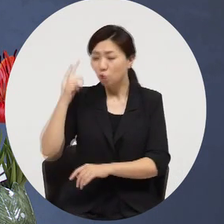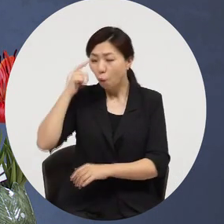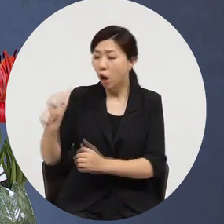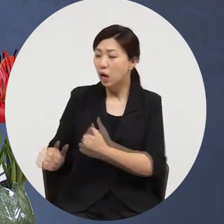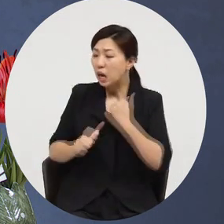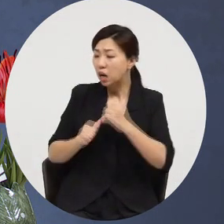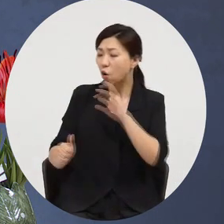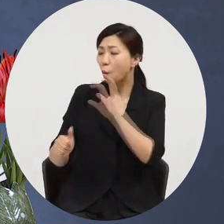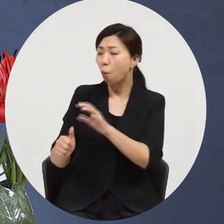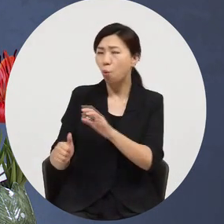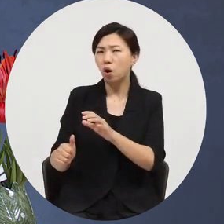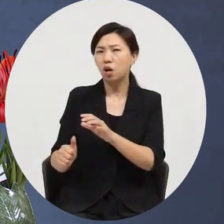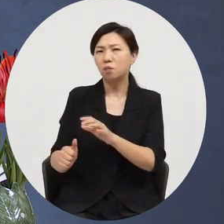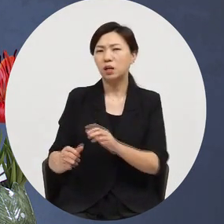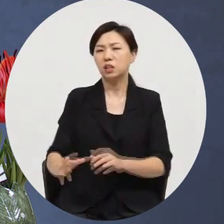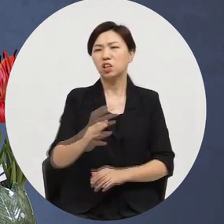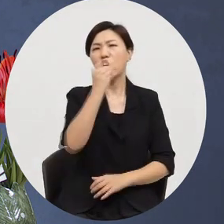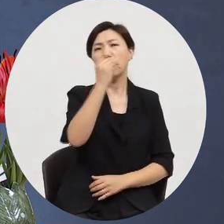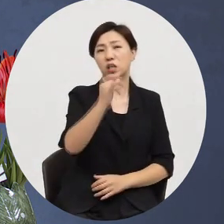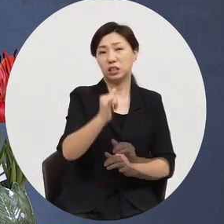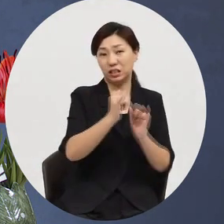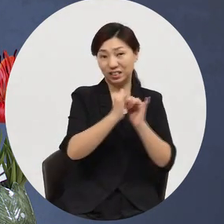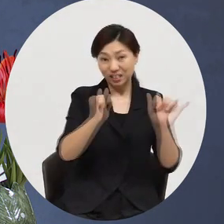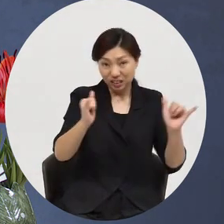성인의 길과는 아무 관계가 없는